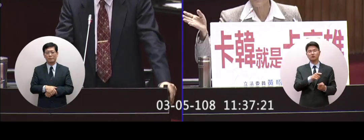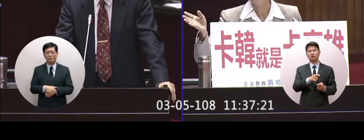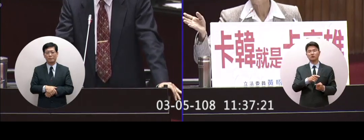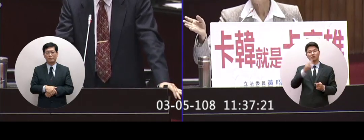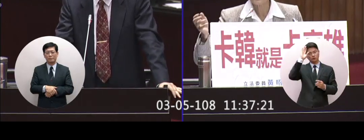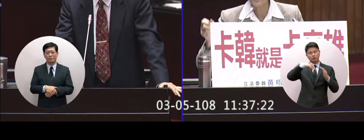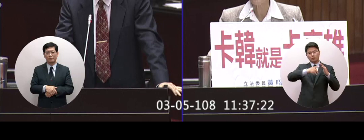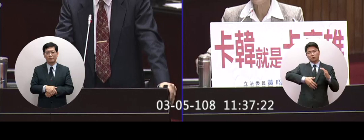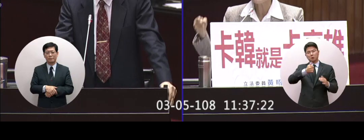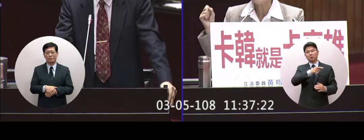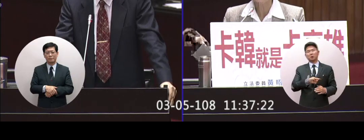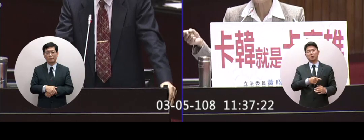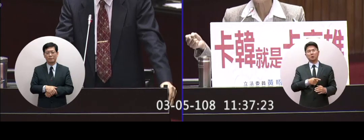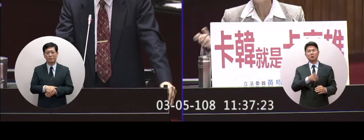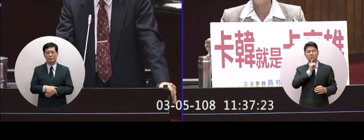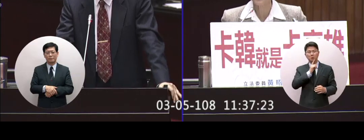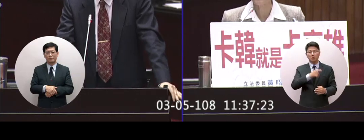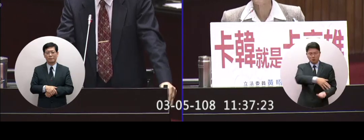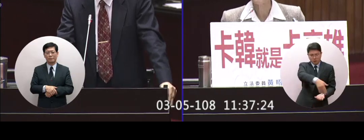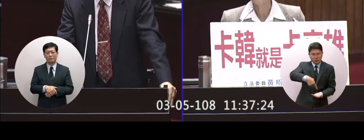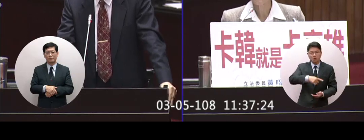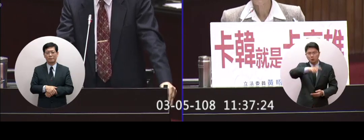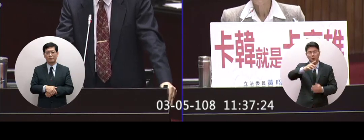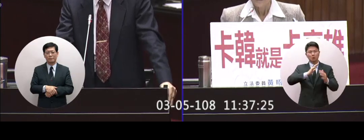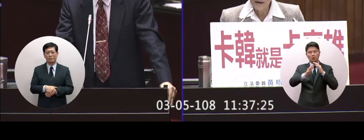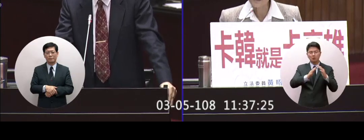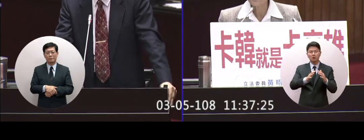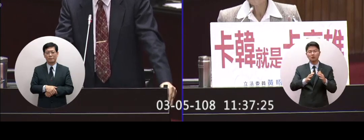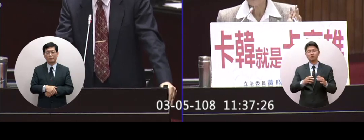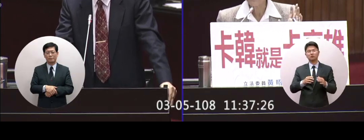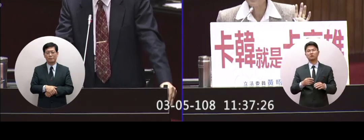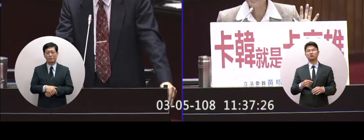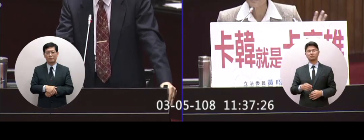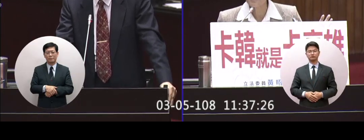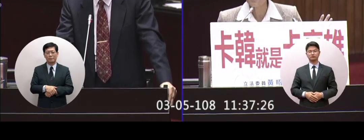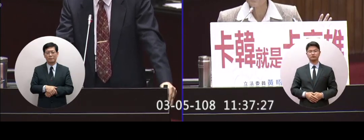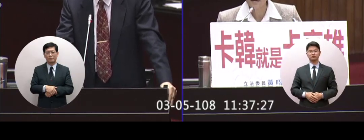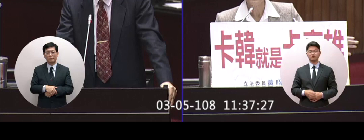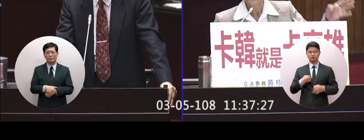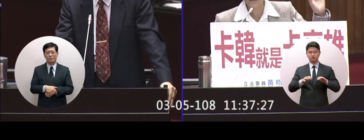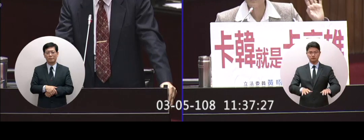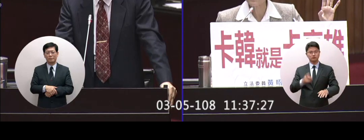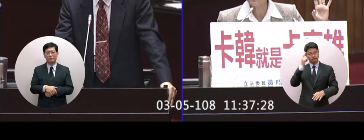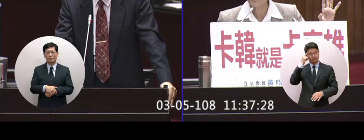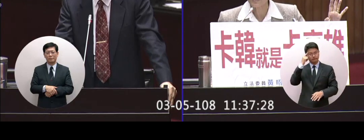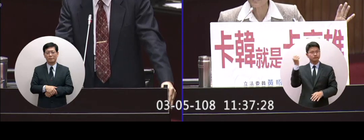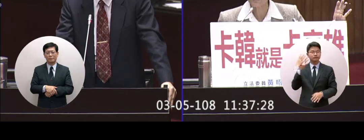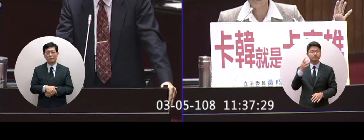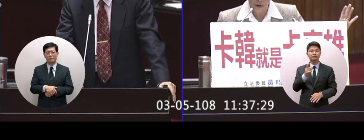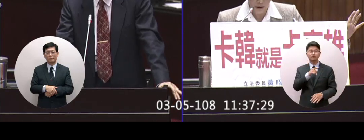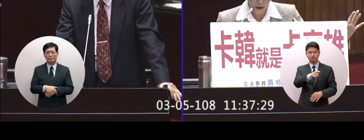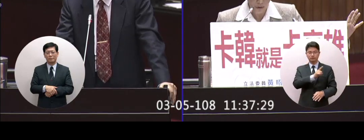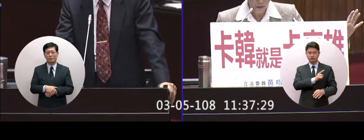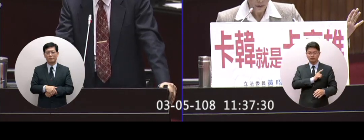的院长说叫我们拿着扫帚去打仗。今天本席想知道的是，你们在做决